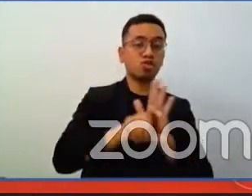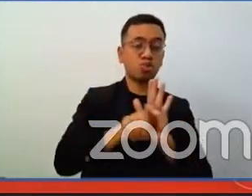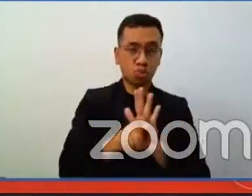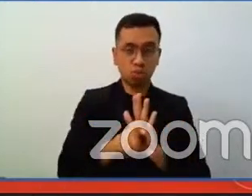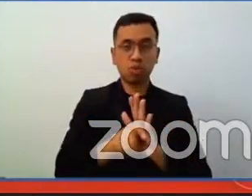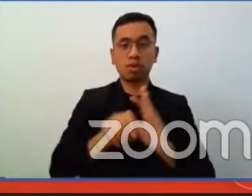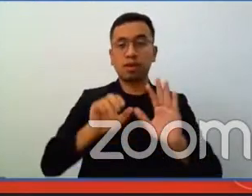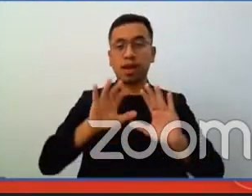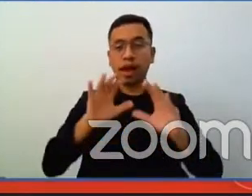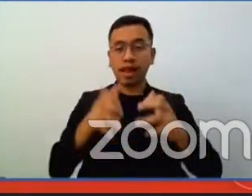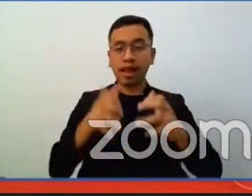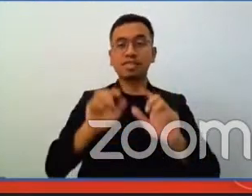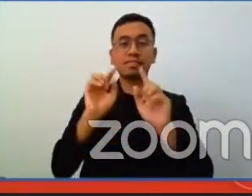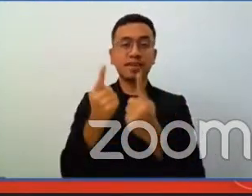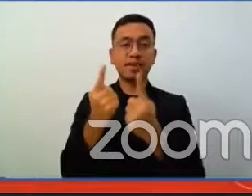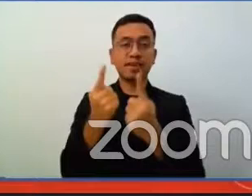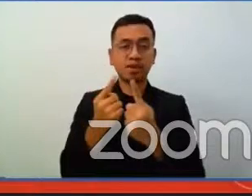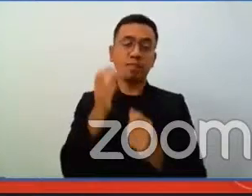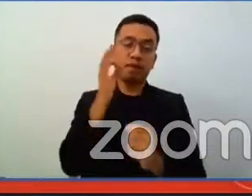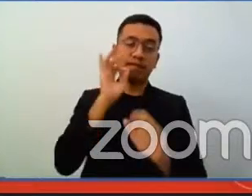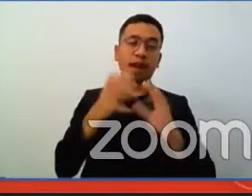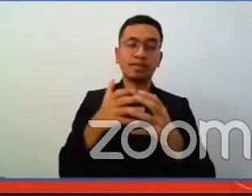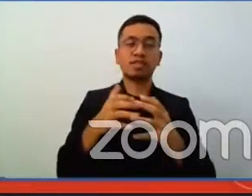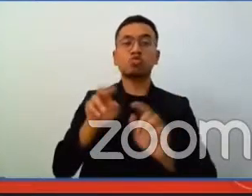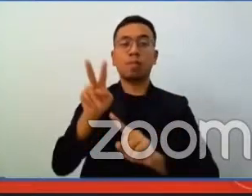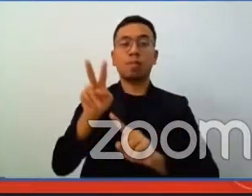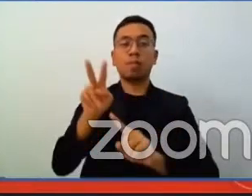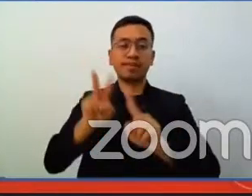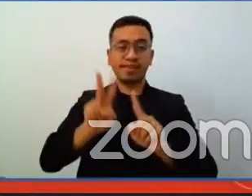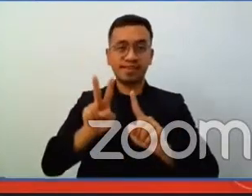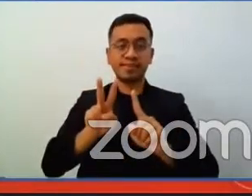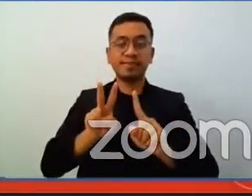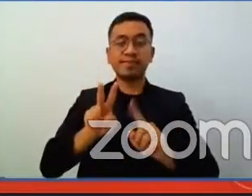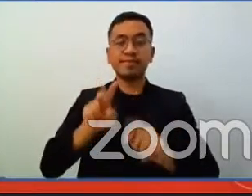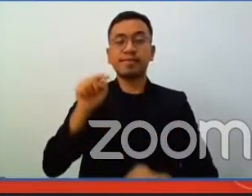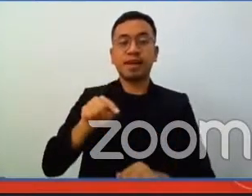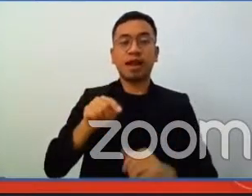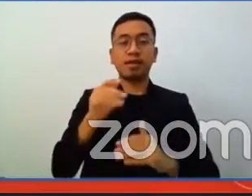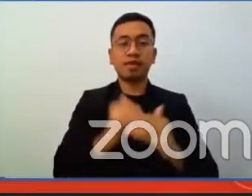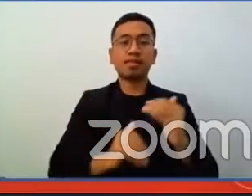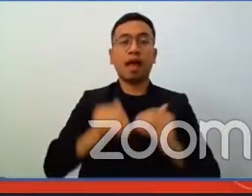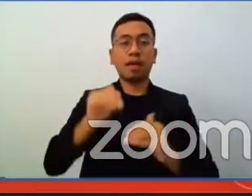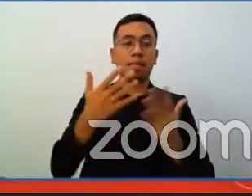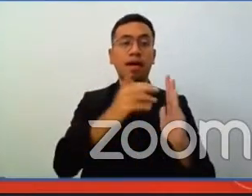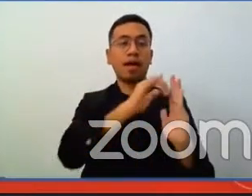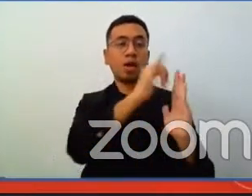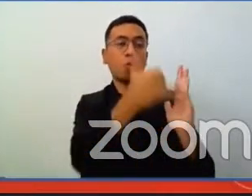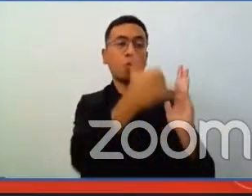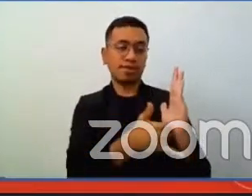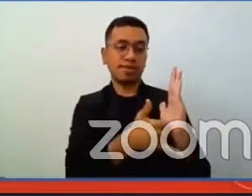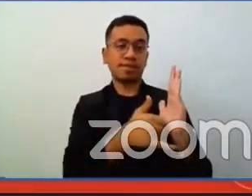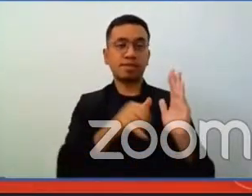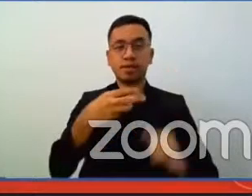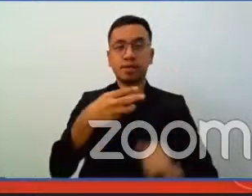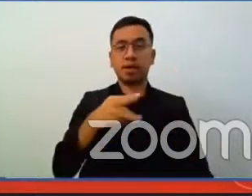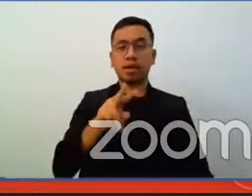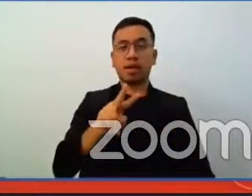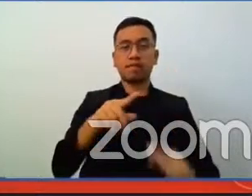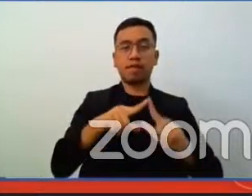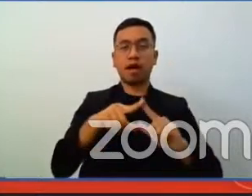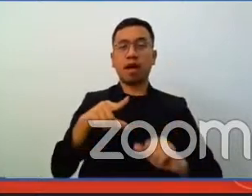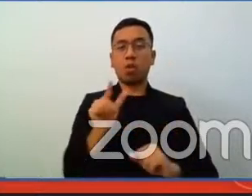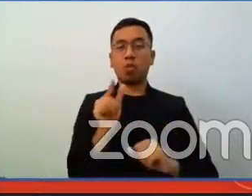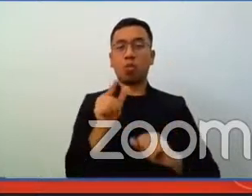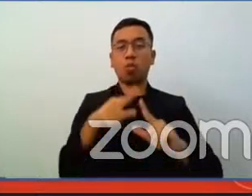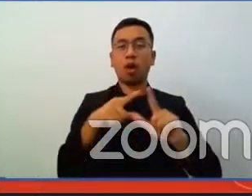lihat di kelas 11, kelas 12, maka sudah sampai di tahap evaluasi. Nah, ini Ini apa